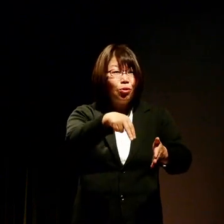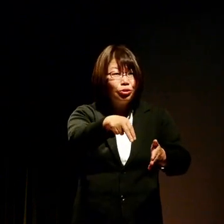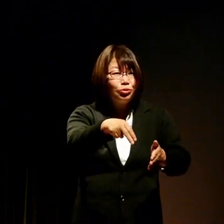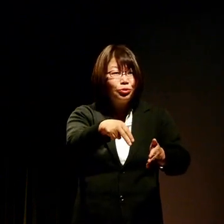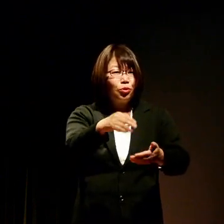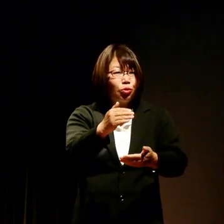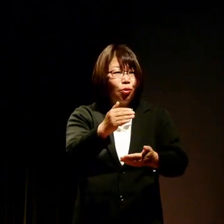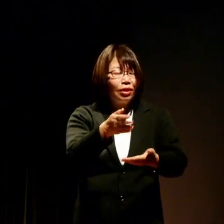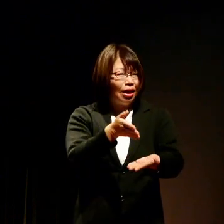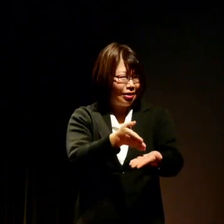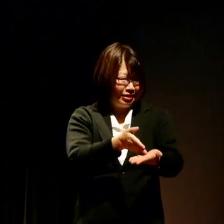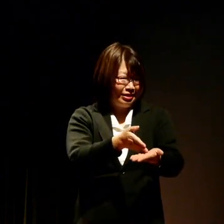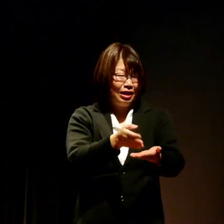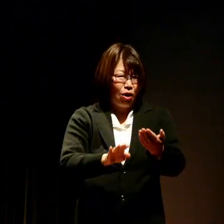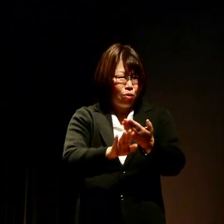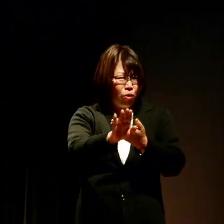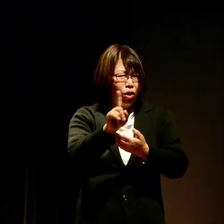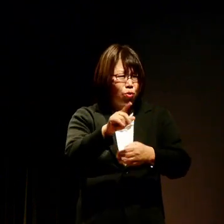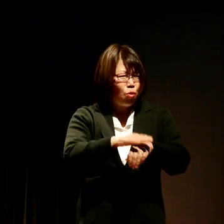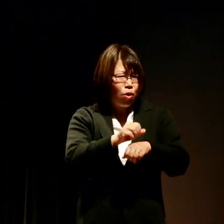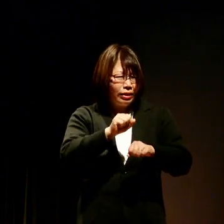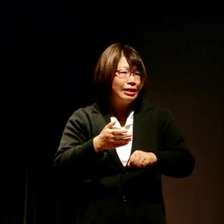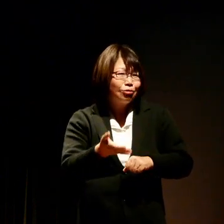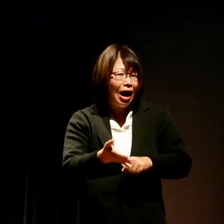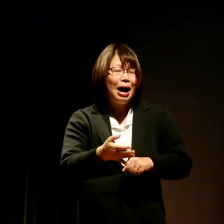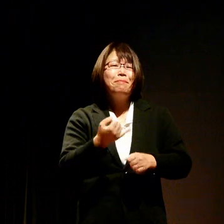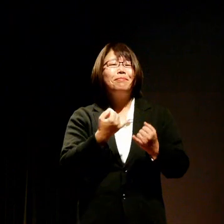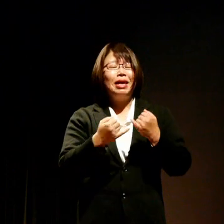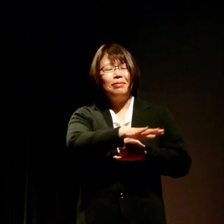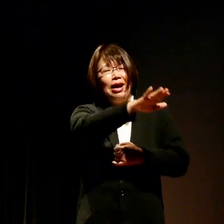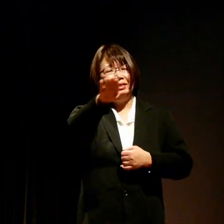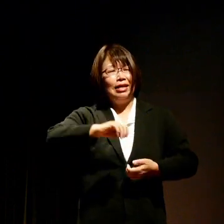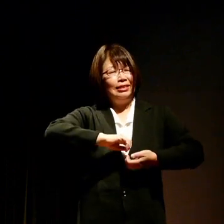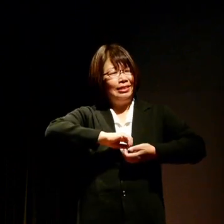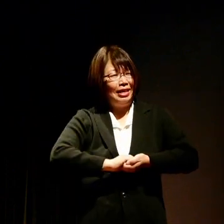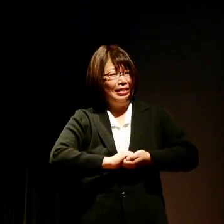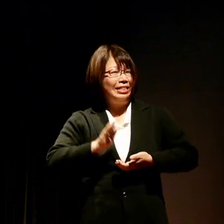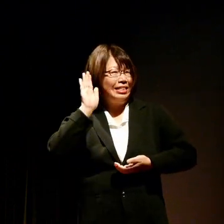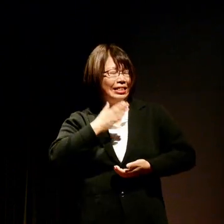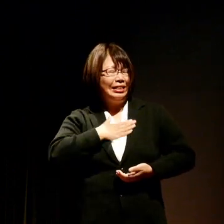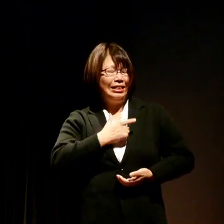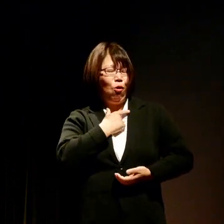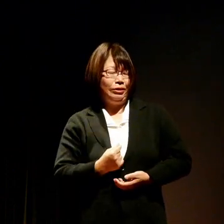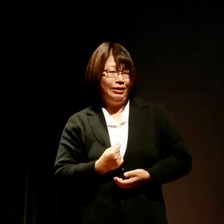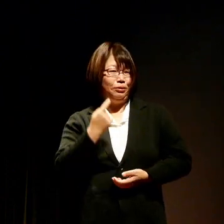ことになったお話や、これからどうしていきたいか、皆さんにぜひ聞いて知っていただきたいと思